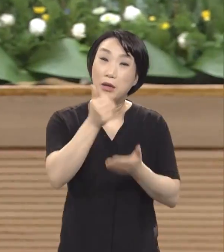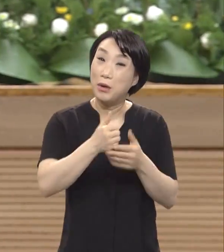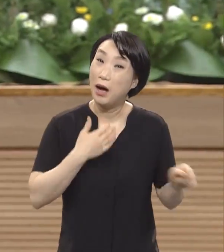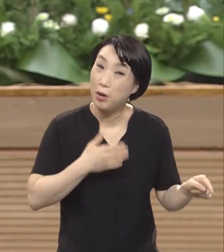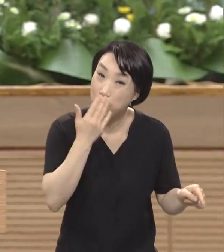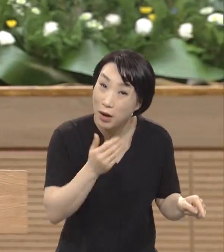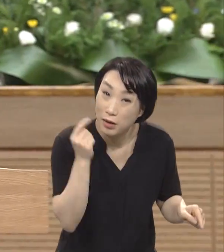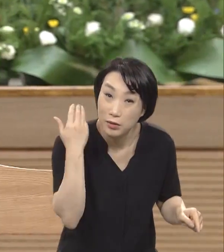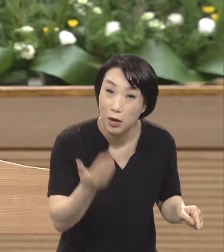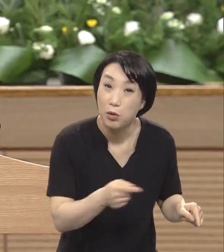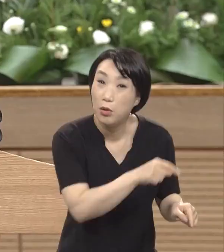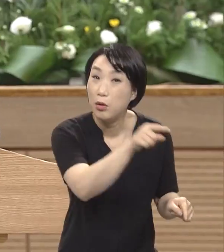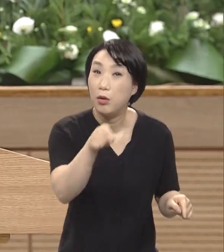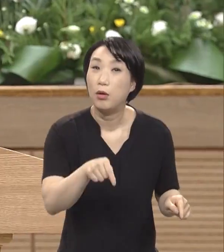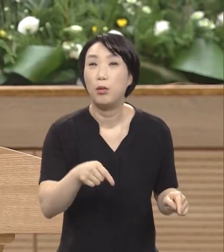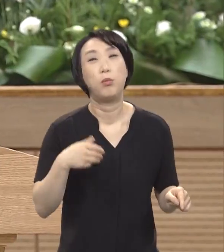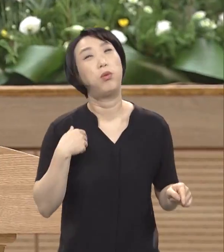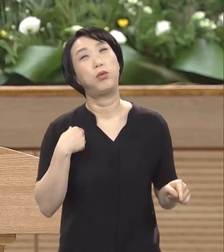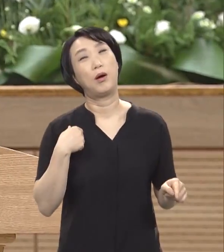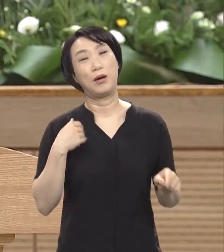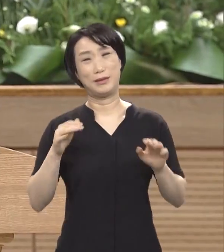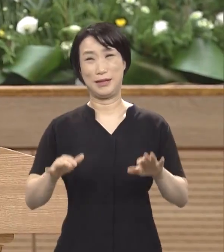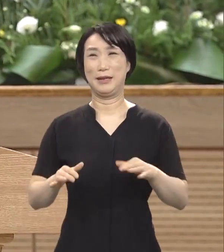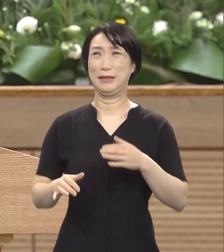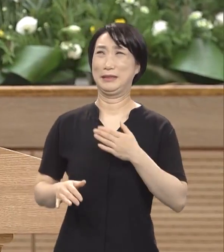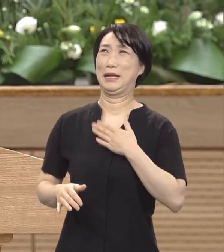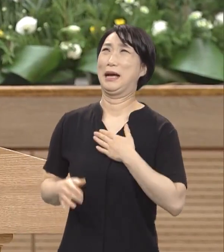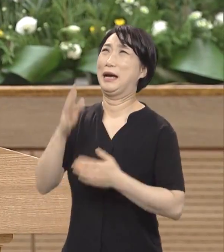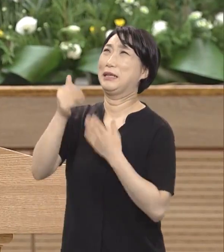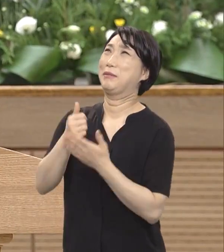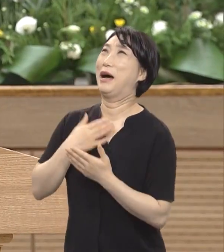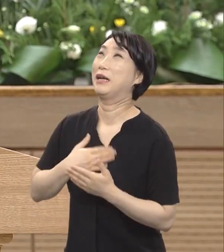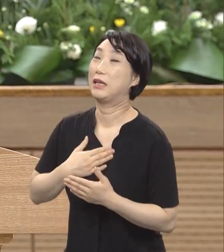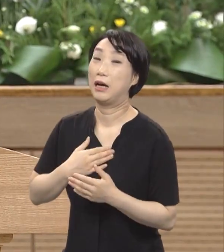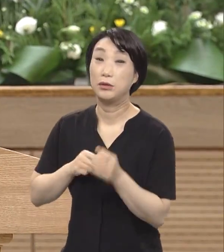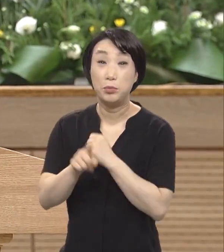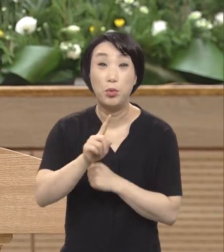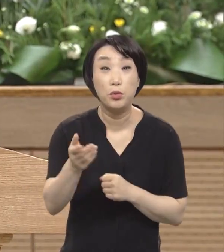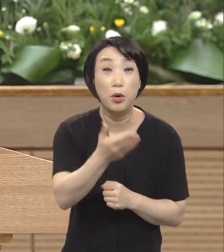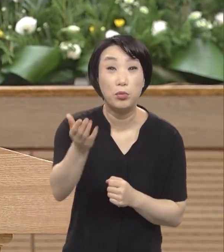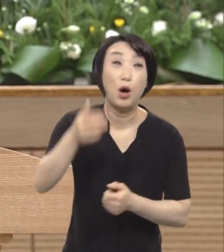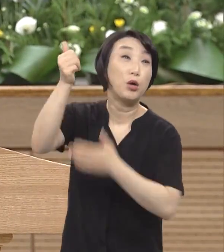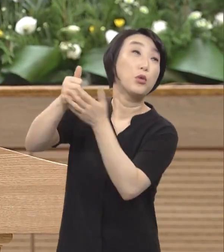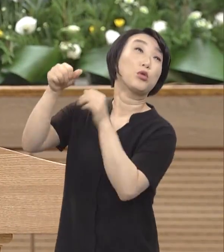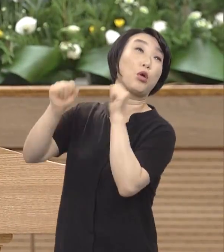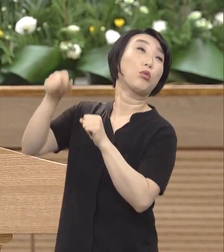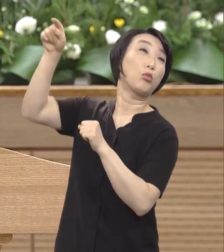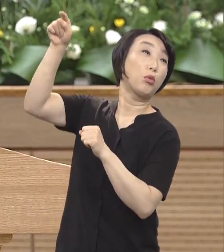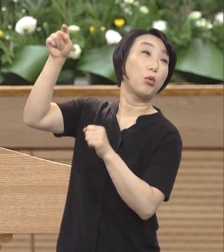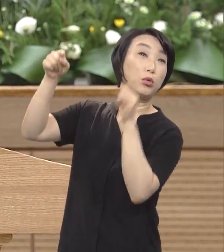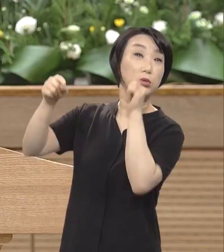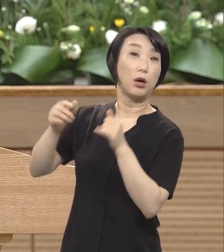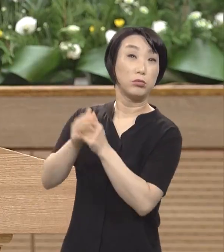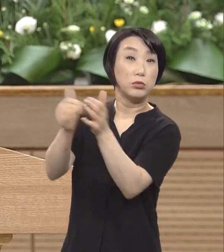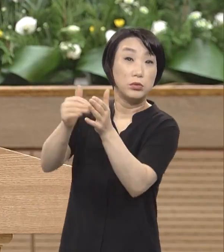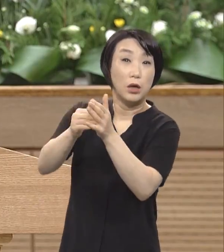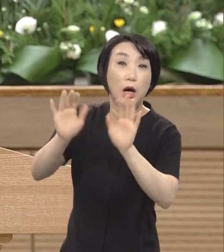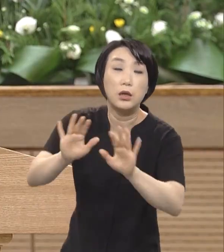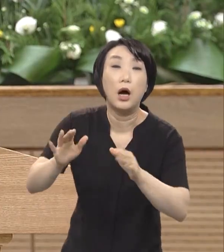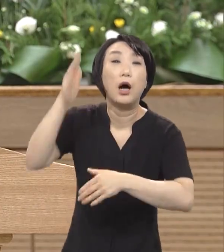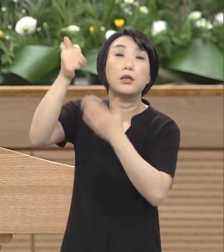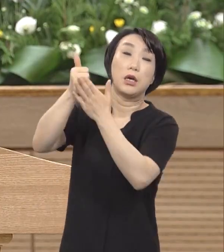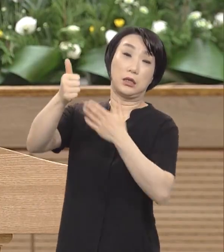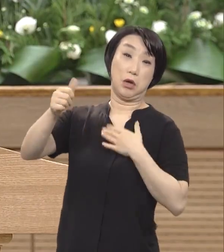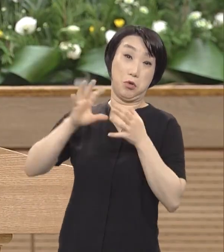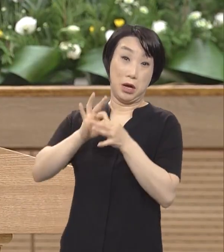이 말이오. 내가 하나님을 아는 것은 하나님 계시오 이게 아니라 나와 어떤